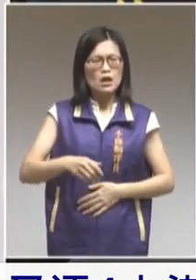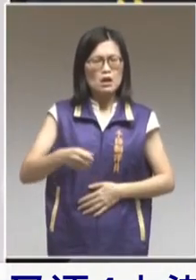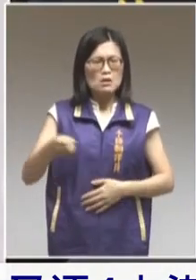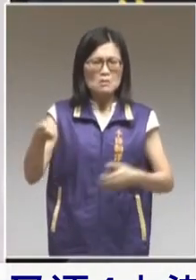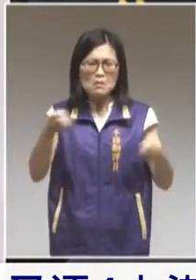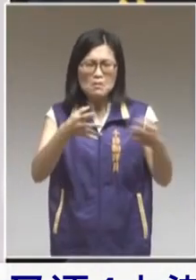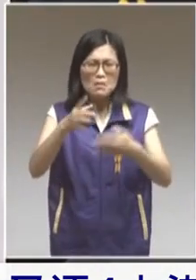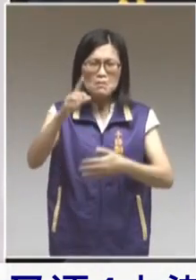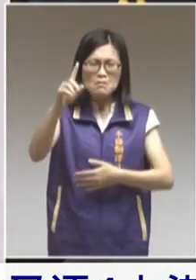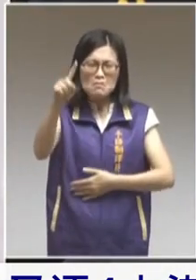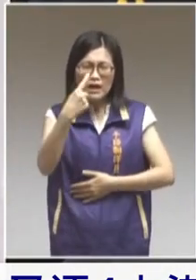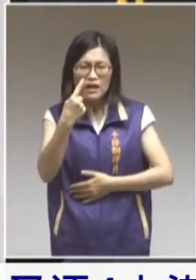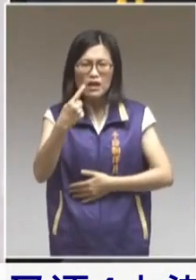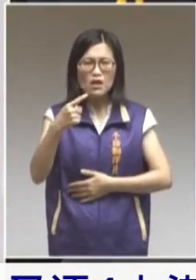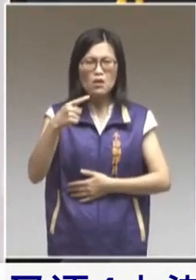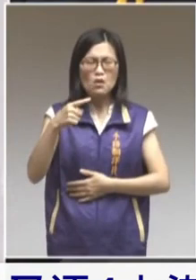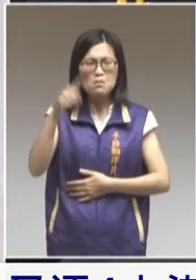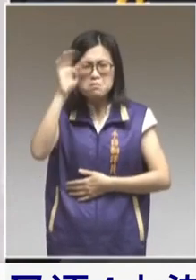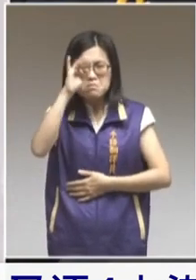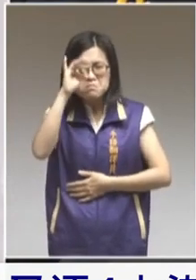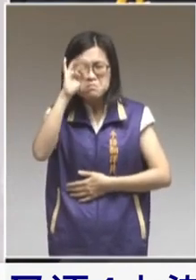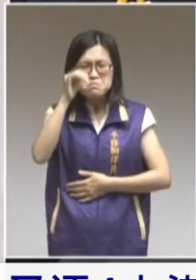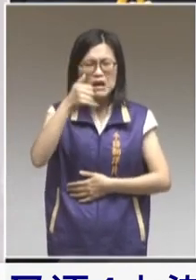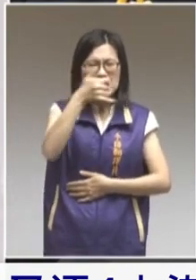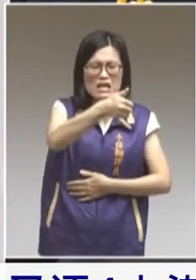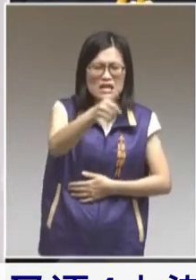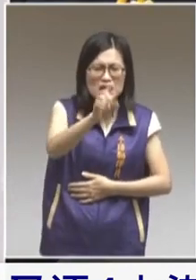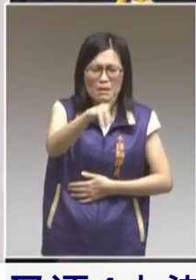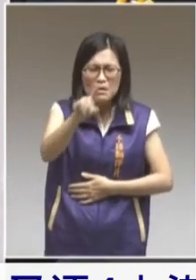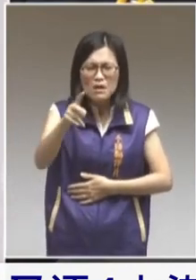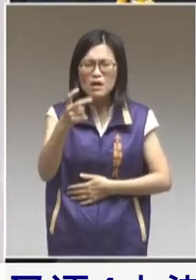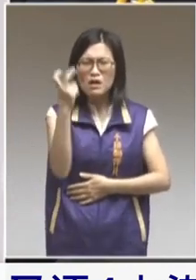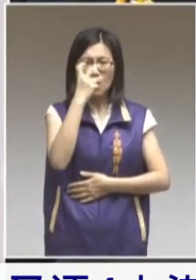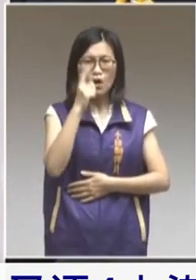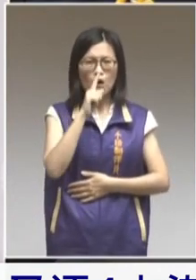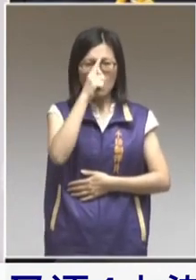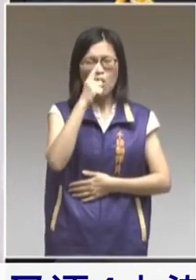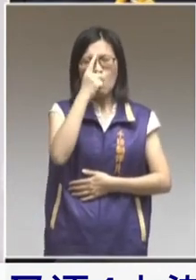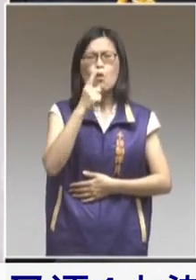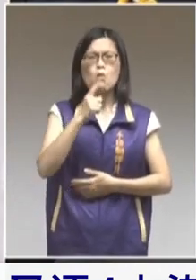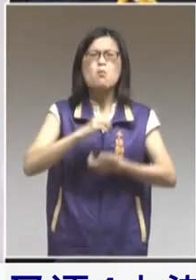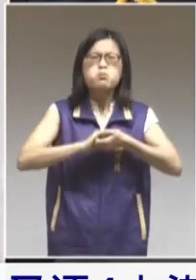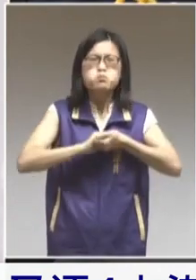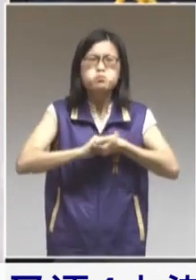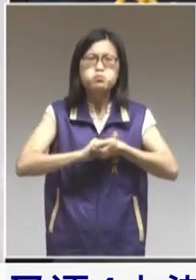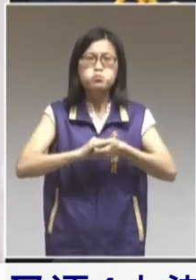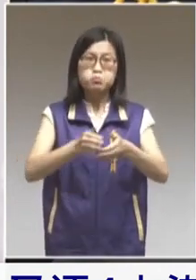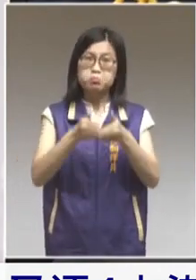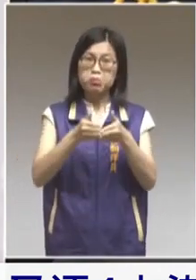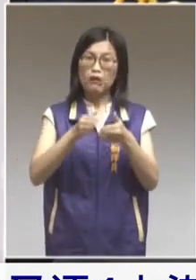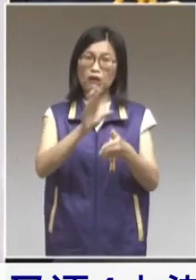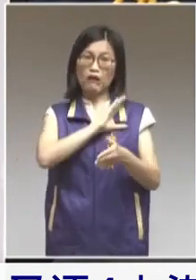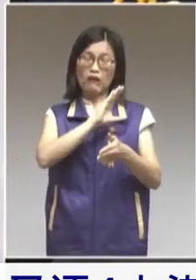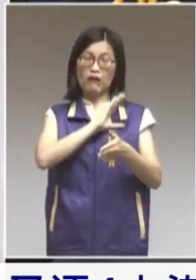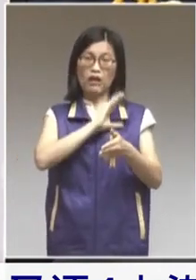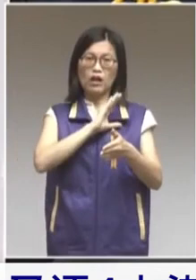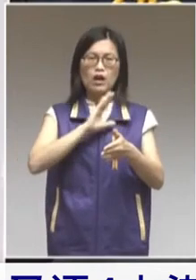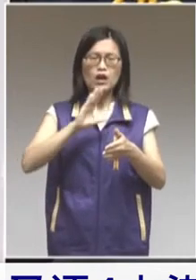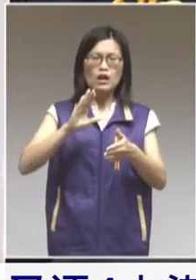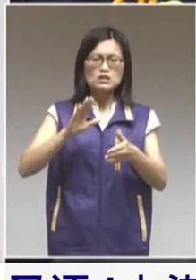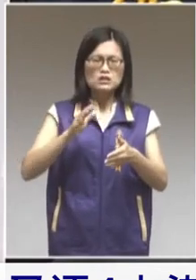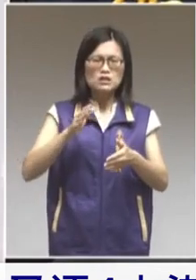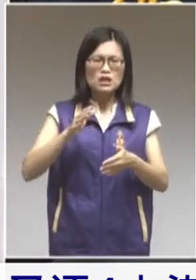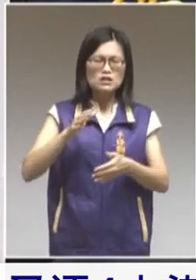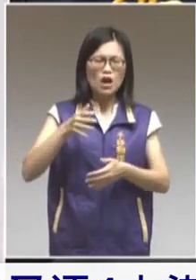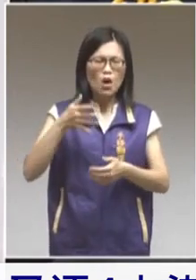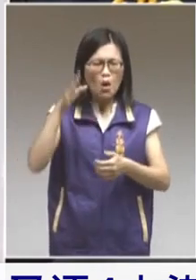状况之下呢，那大概溯源疫调以及相关的一些采检是必要采行的一个策略。那当然在疫